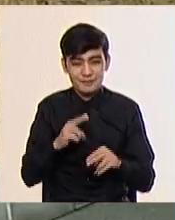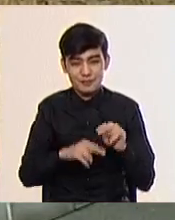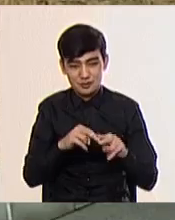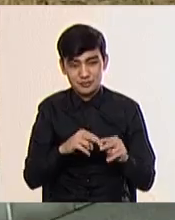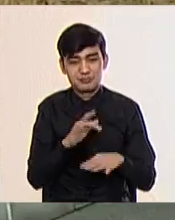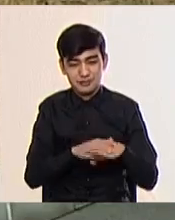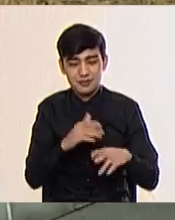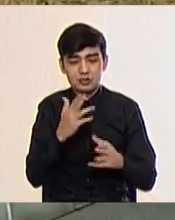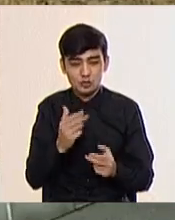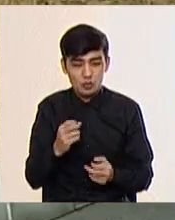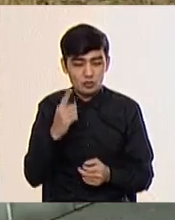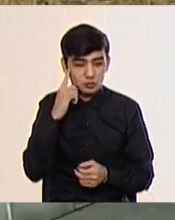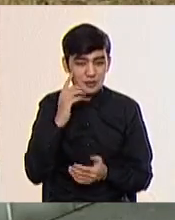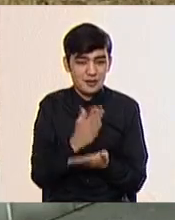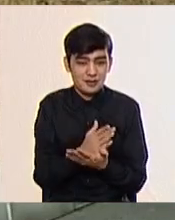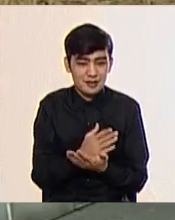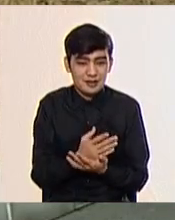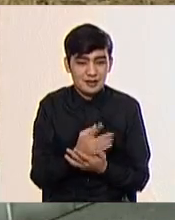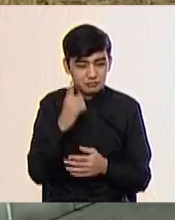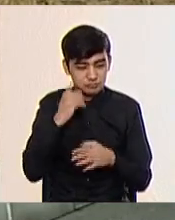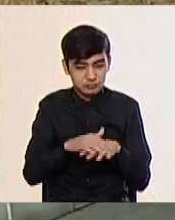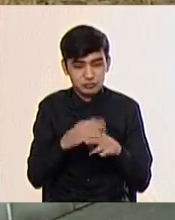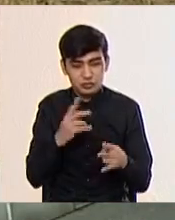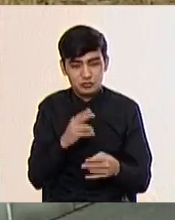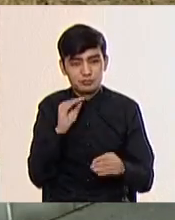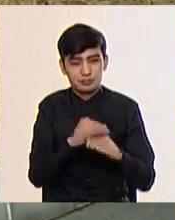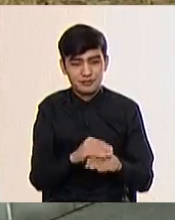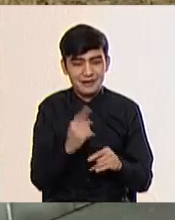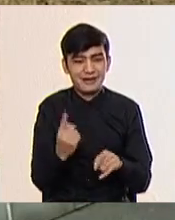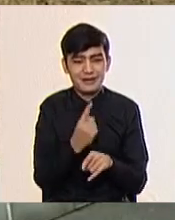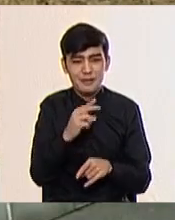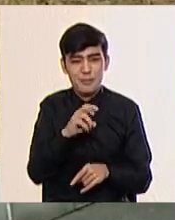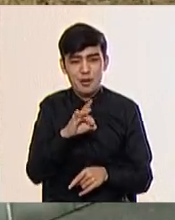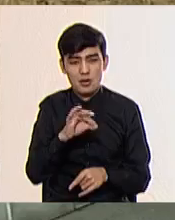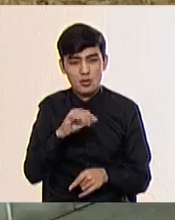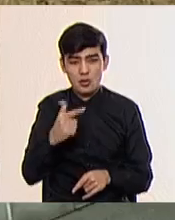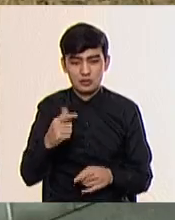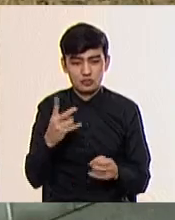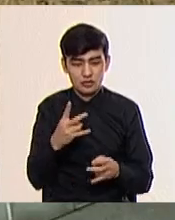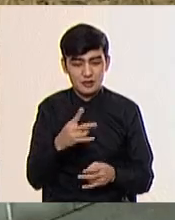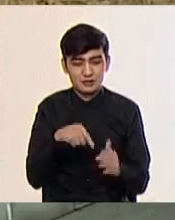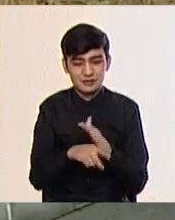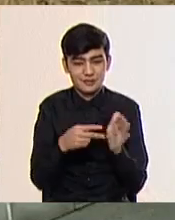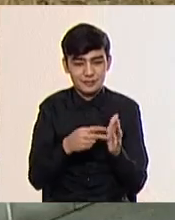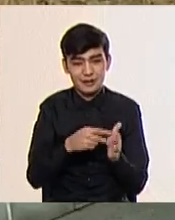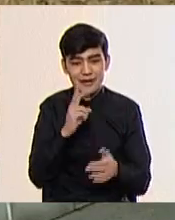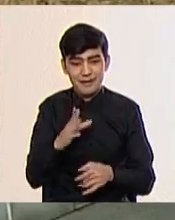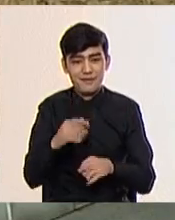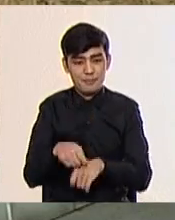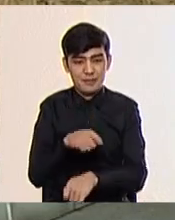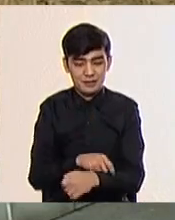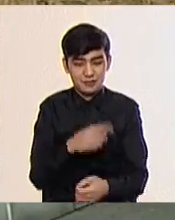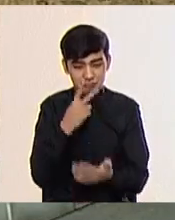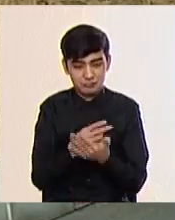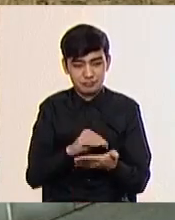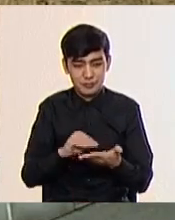но, возможно, есть смысл установить какой-то единый порог порог стоимости за квадратный метр, чтобы